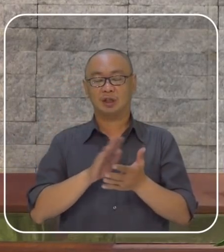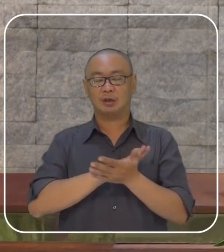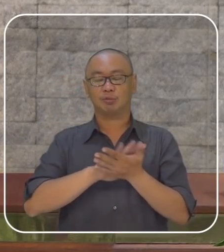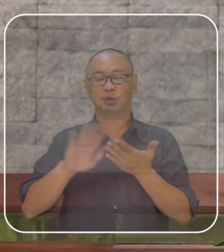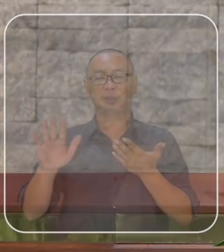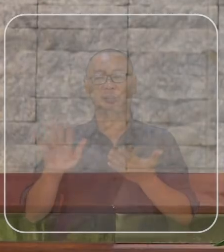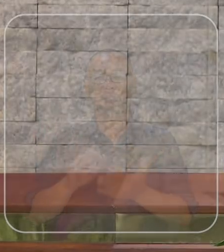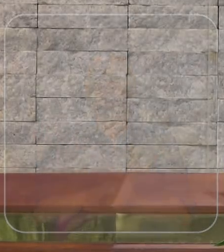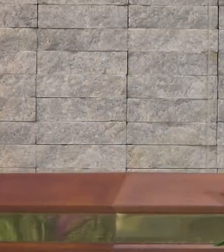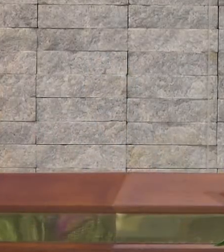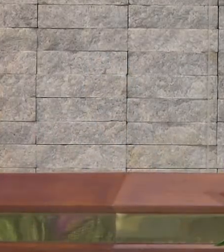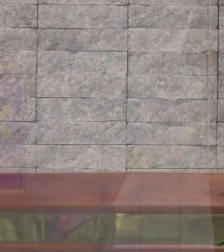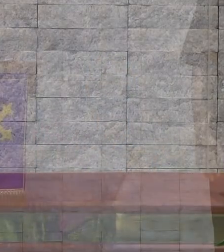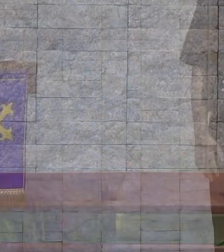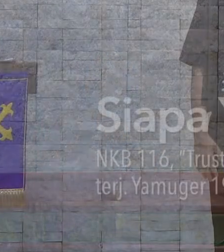diampuni.